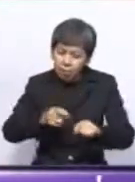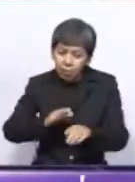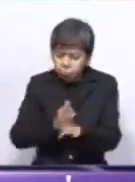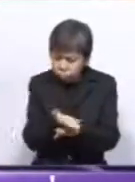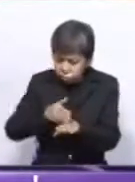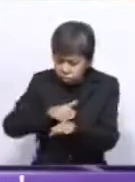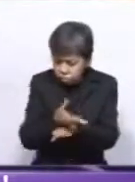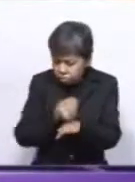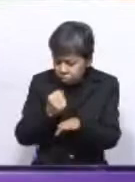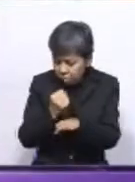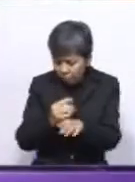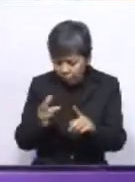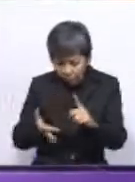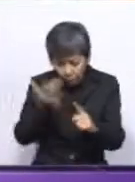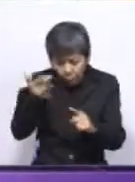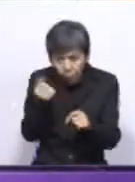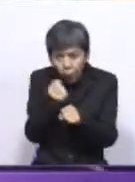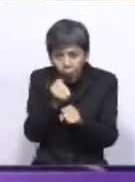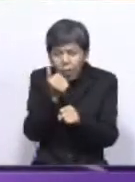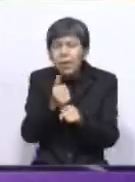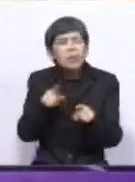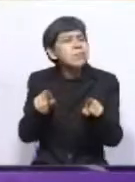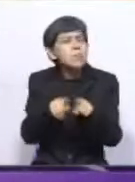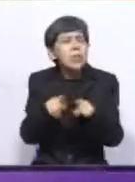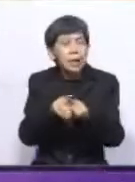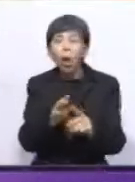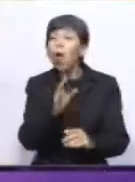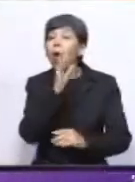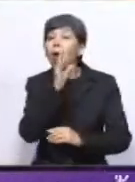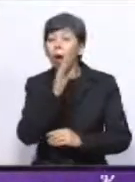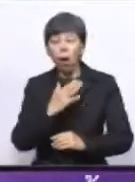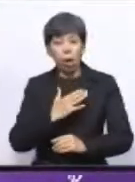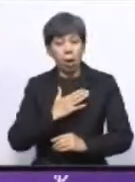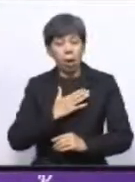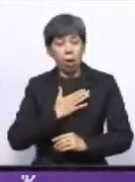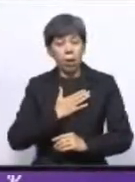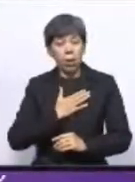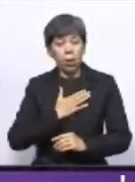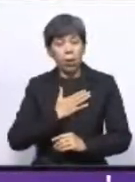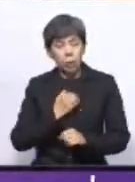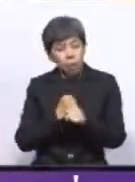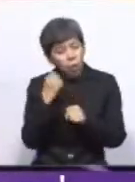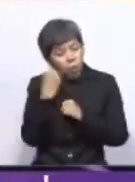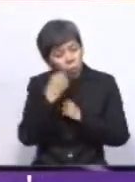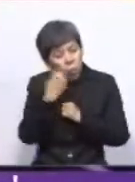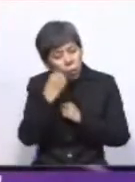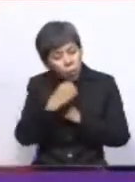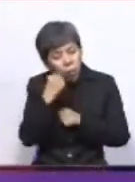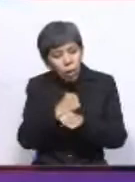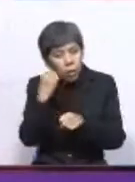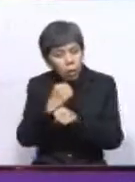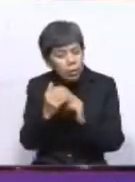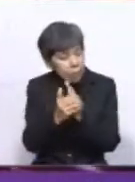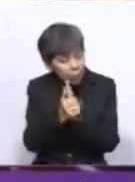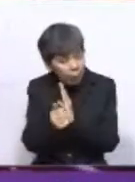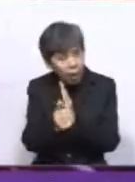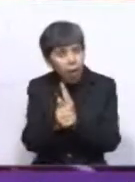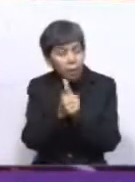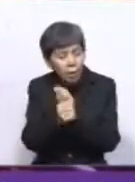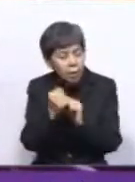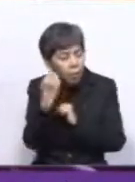มงานศิลปะพวกนี้เหมือนกันถ้าเราทำบ่อยๆจนเกิดความชำนา